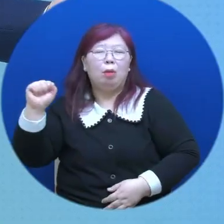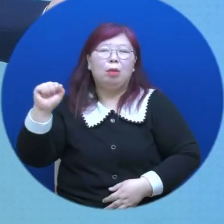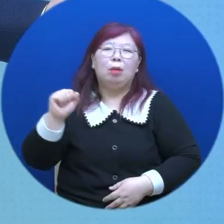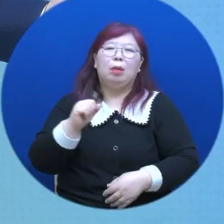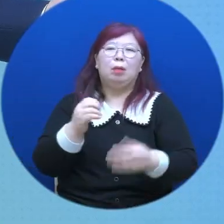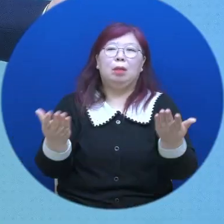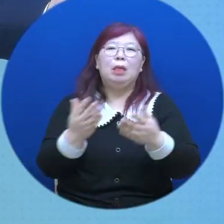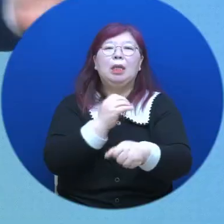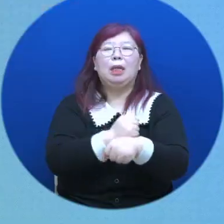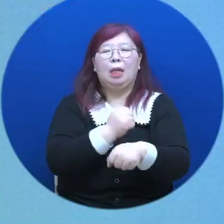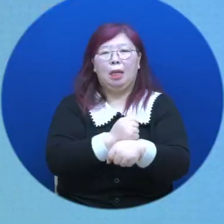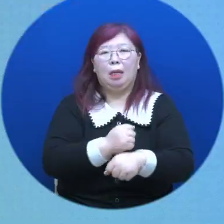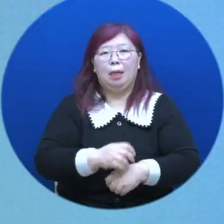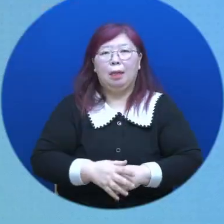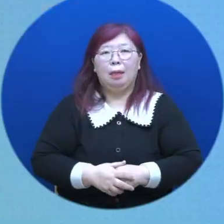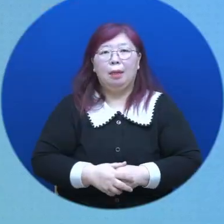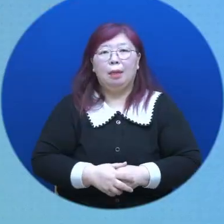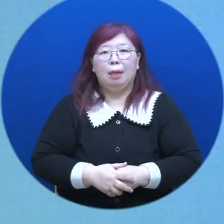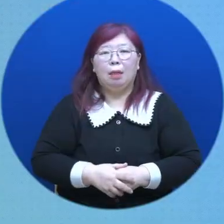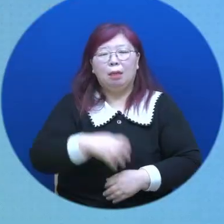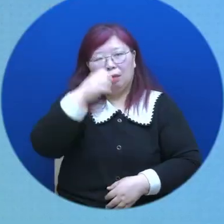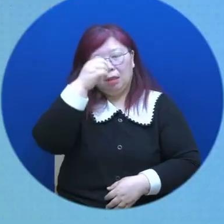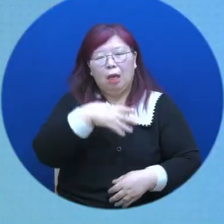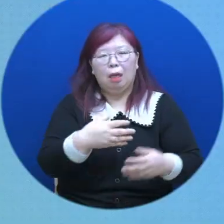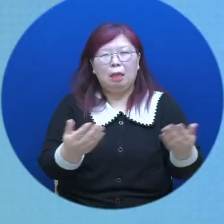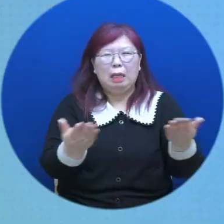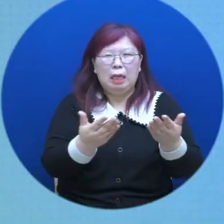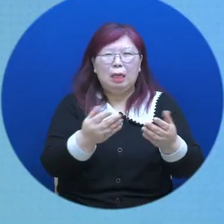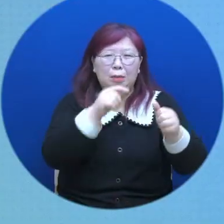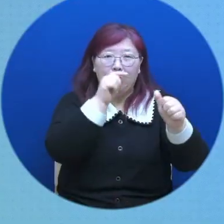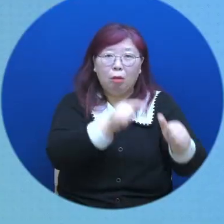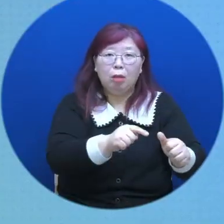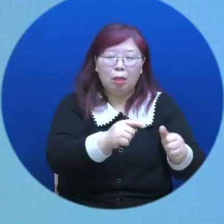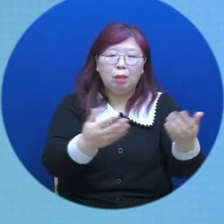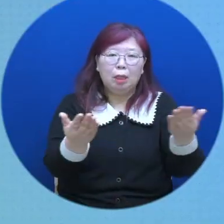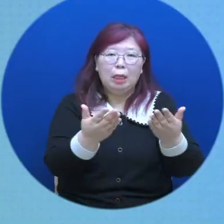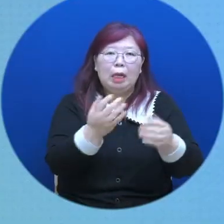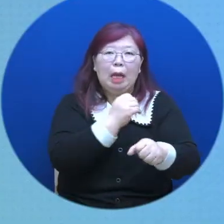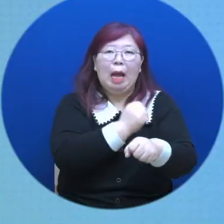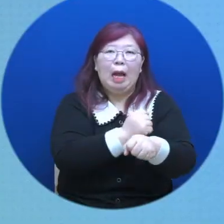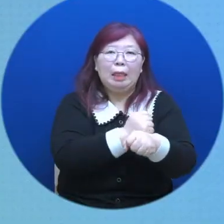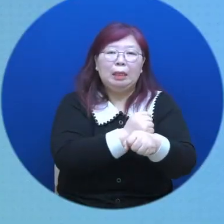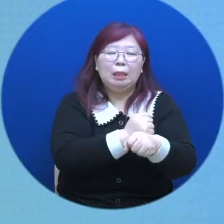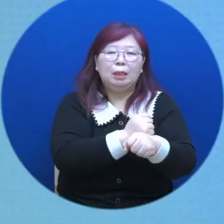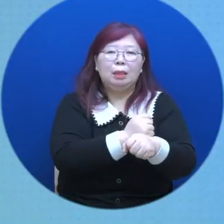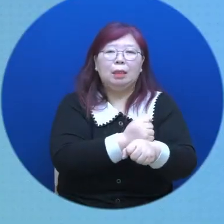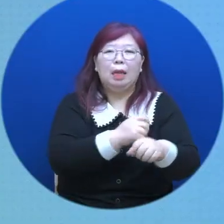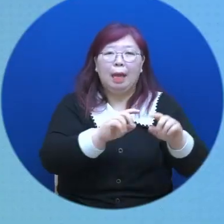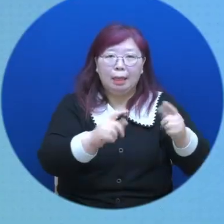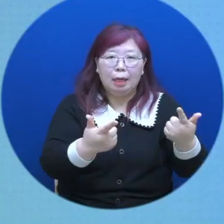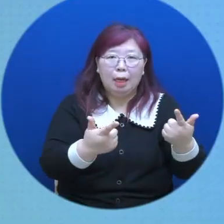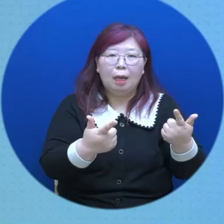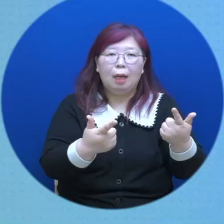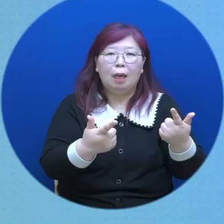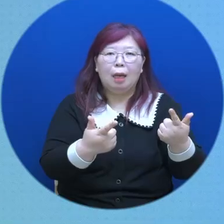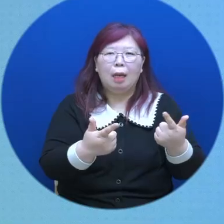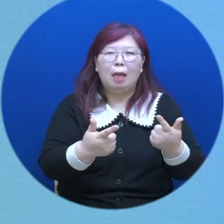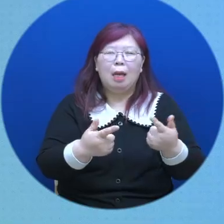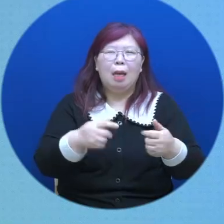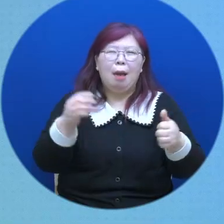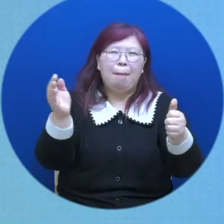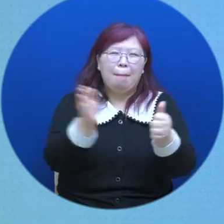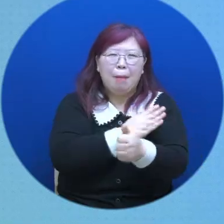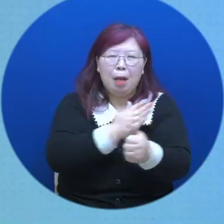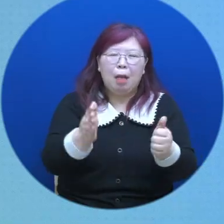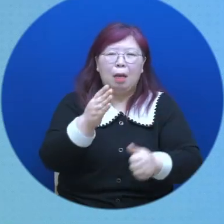해요. 단순히 노예로 끌려가 그런 노예 생활만 한 게 아니라